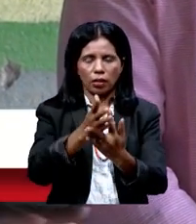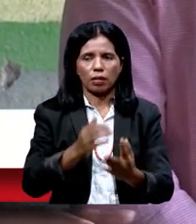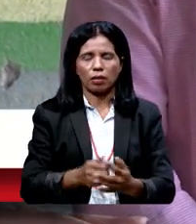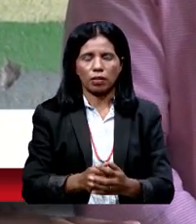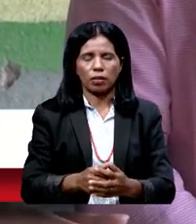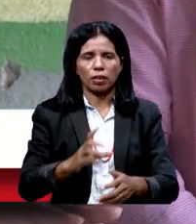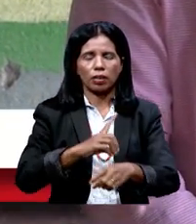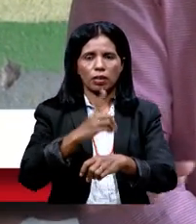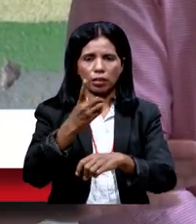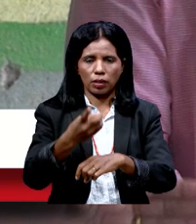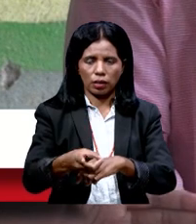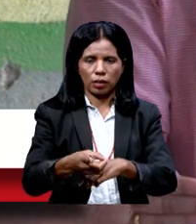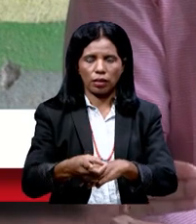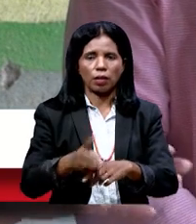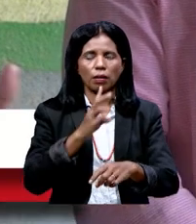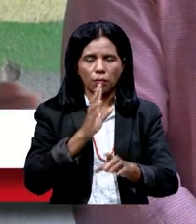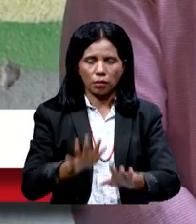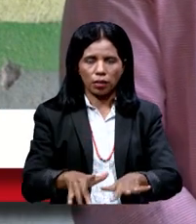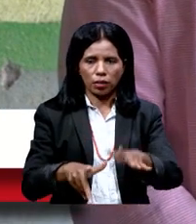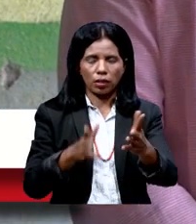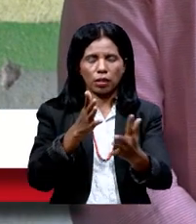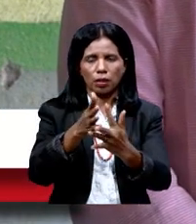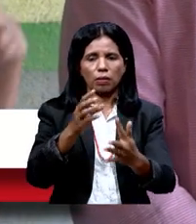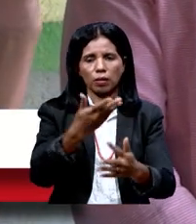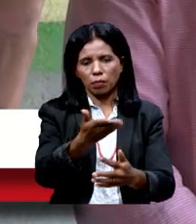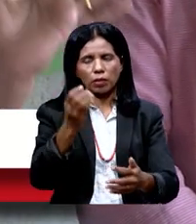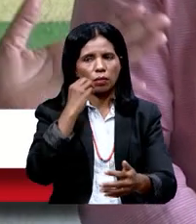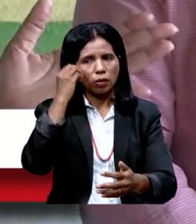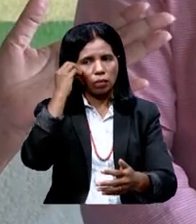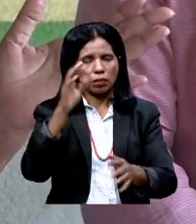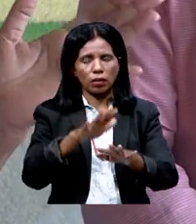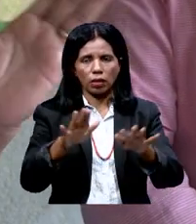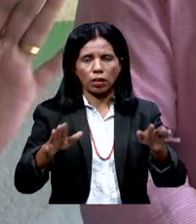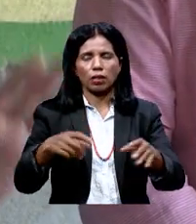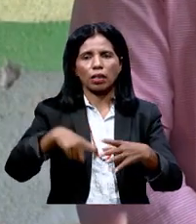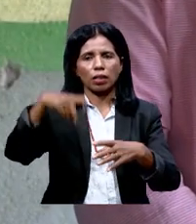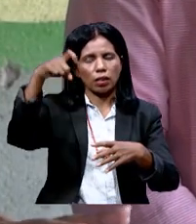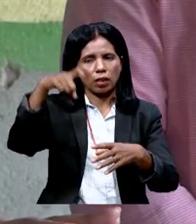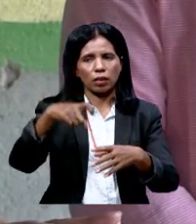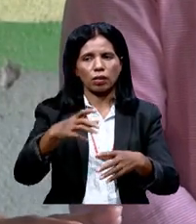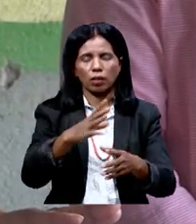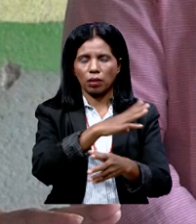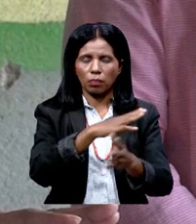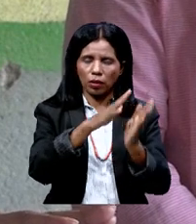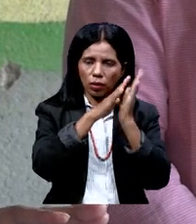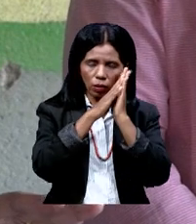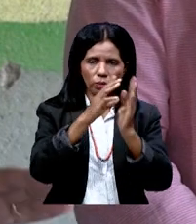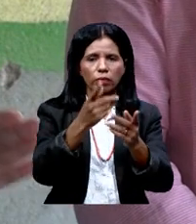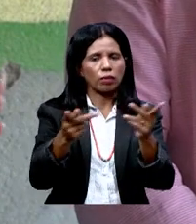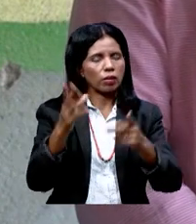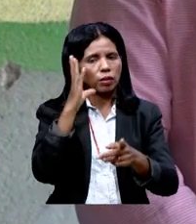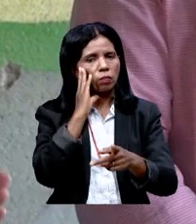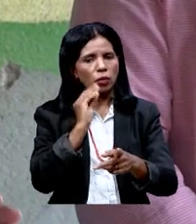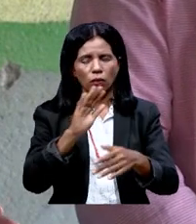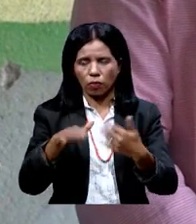inundação, banjir. Tama itu boh sir ni uma orse gamere sa santeng kitara hotu to ba fatin bo kon hotu nebe